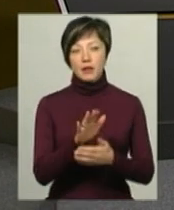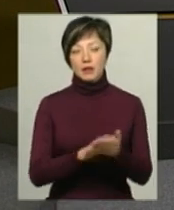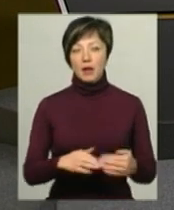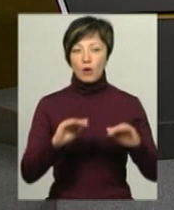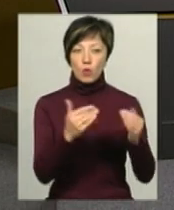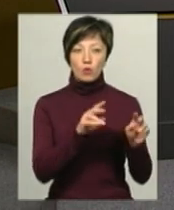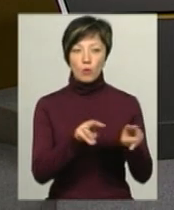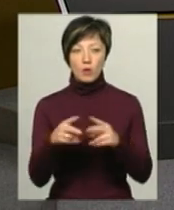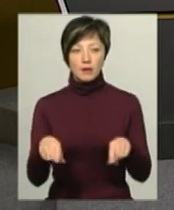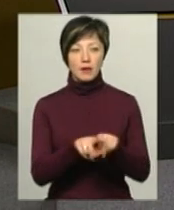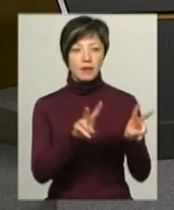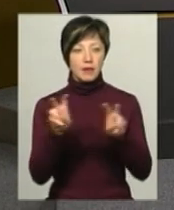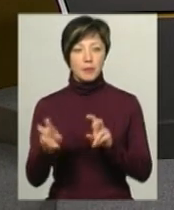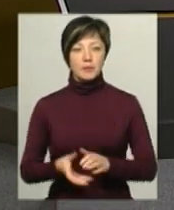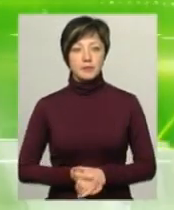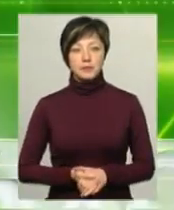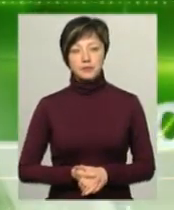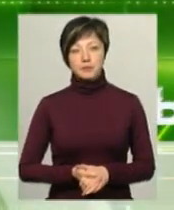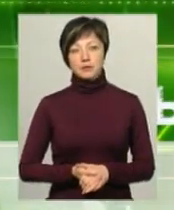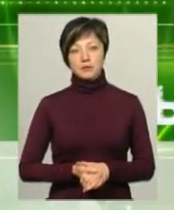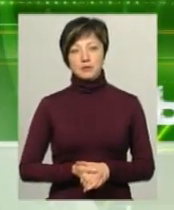короткий огляд таких тем.